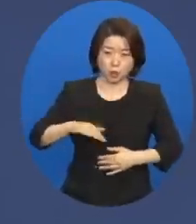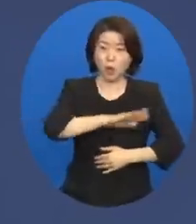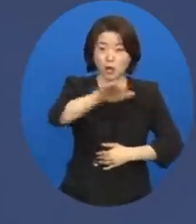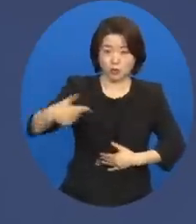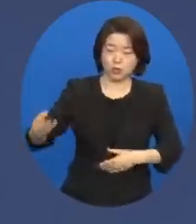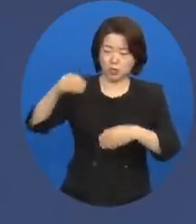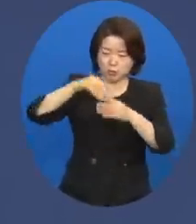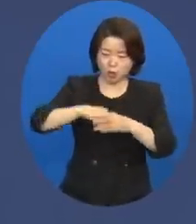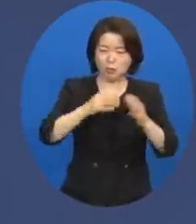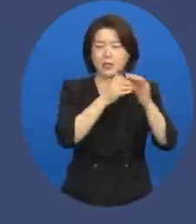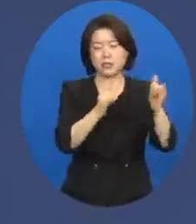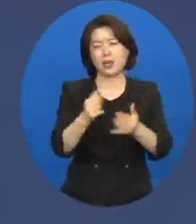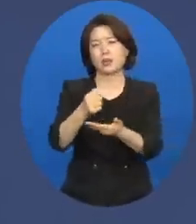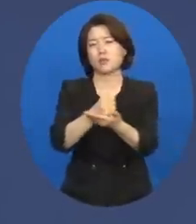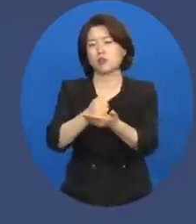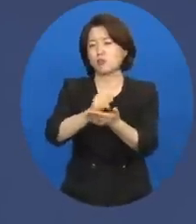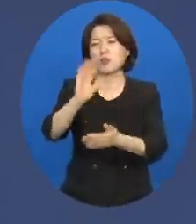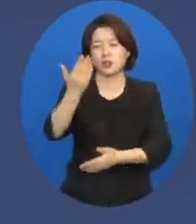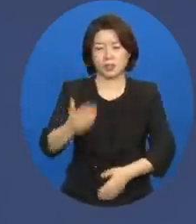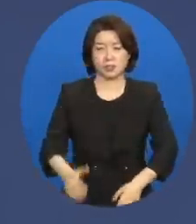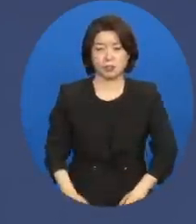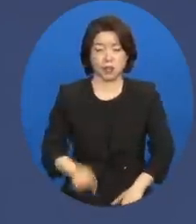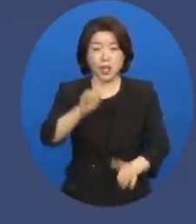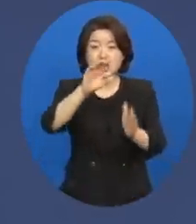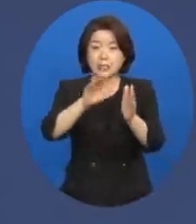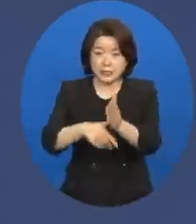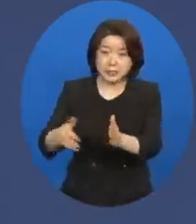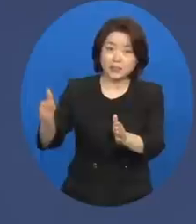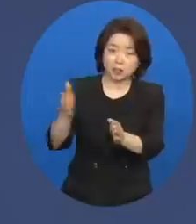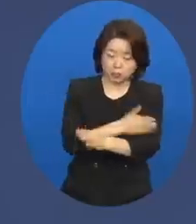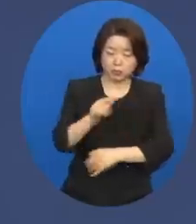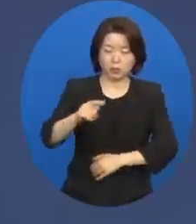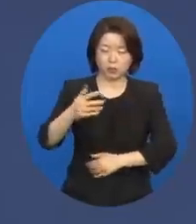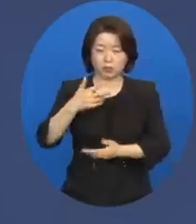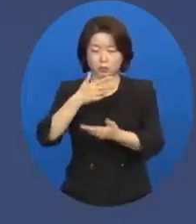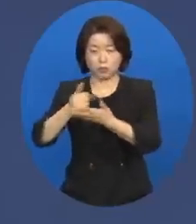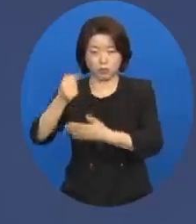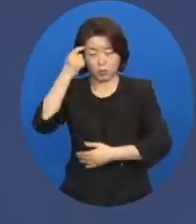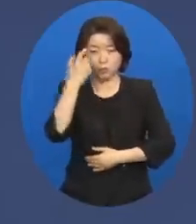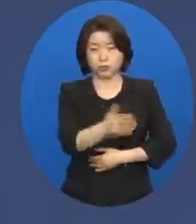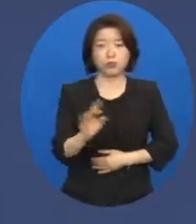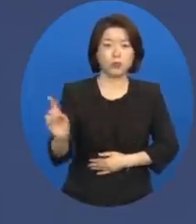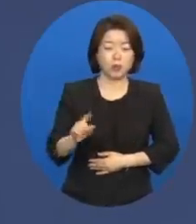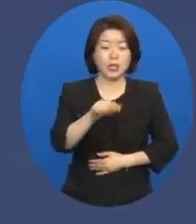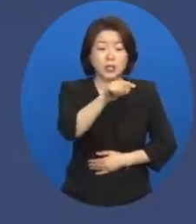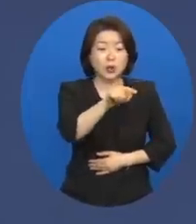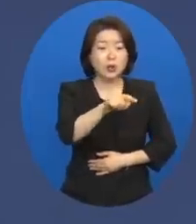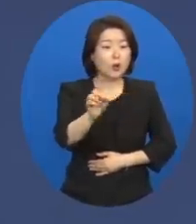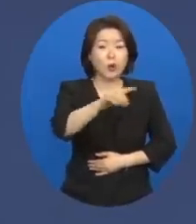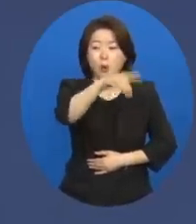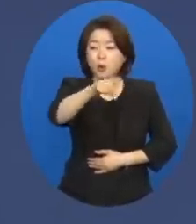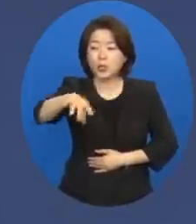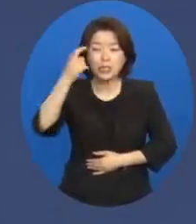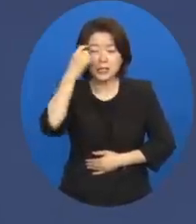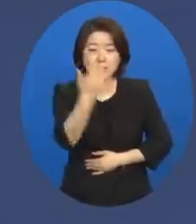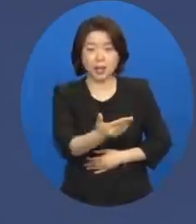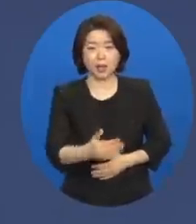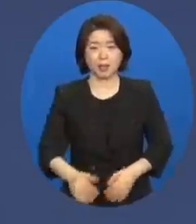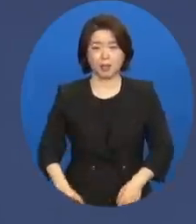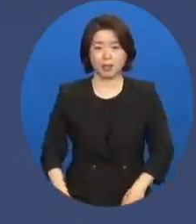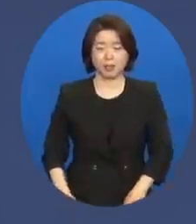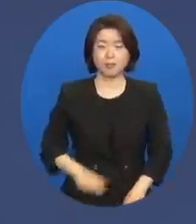우리 인생의 운명입니다. 그때 주님께서 물으신 말이 내가 어디 있느냐 그러니까